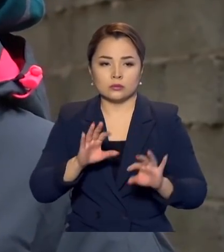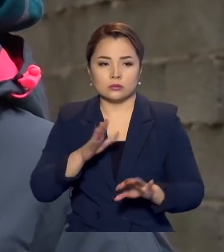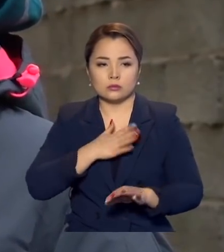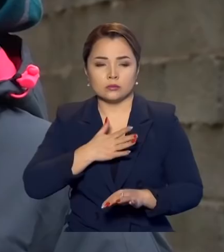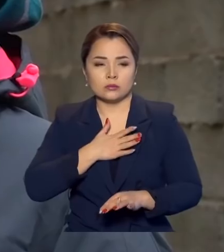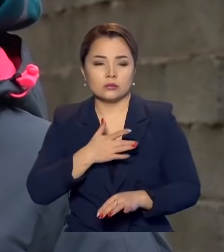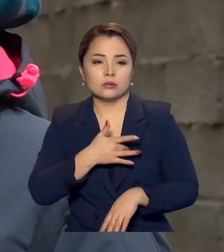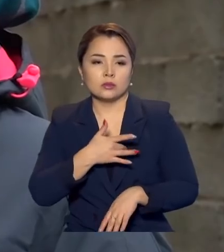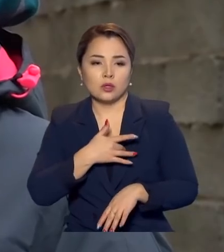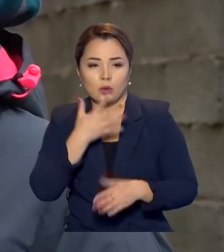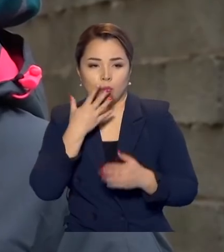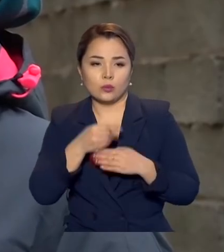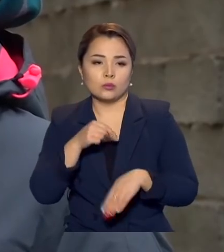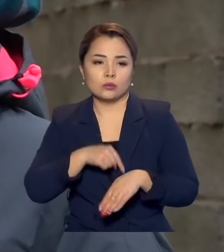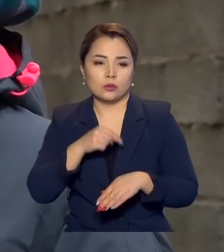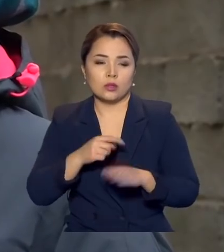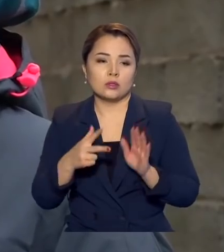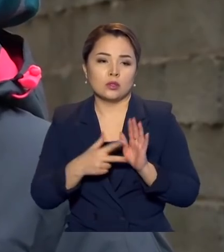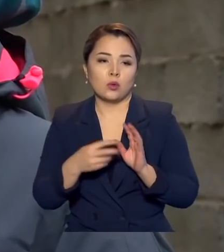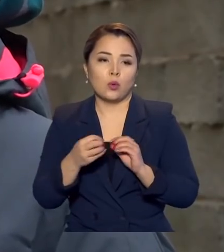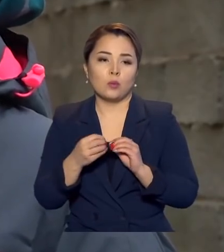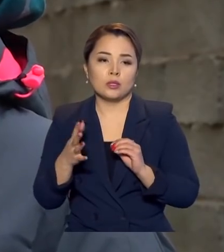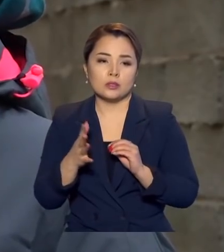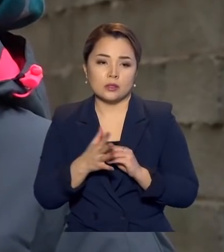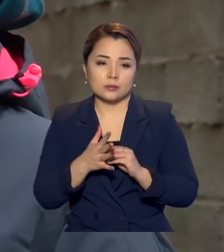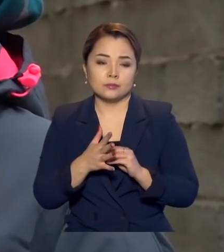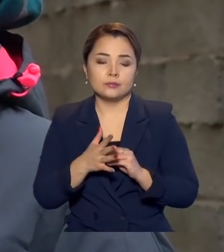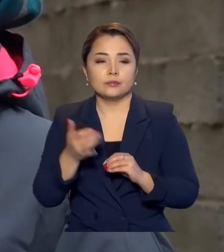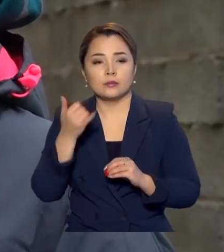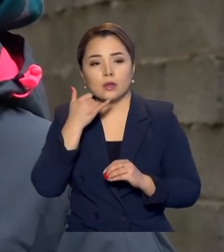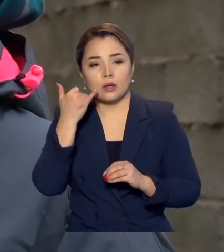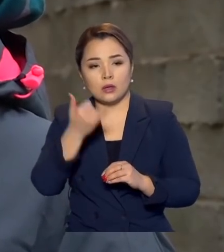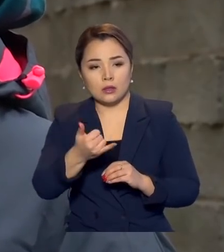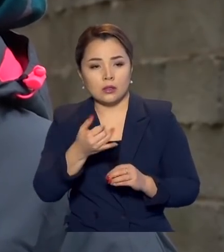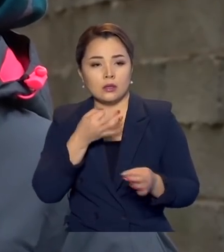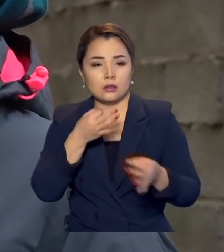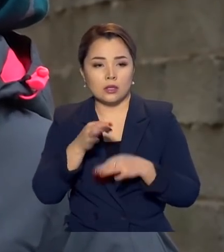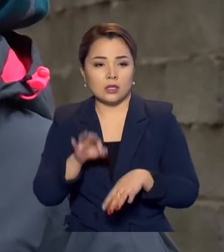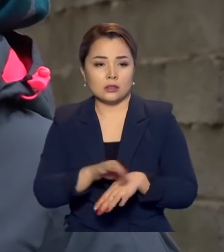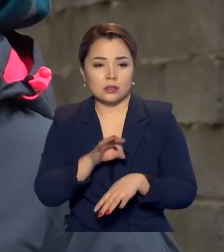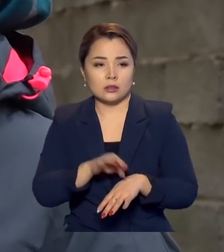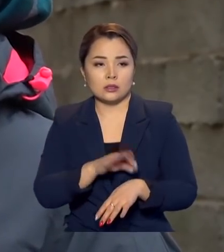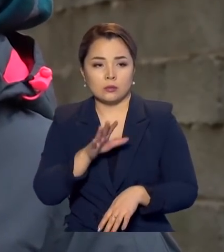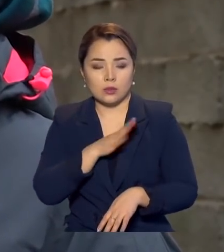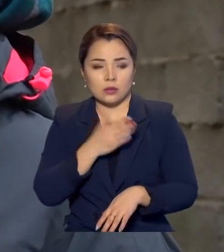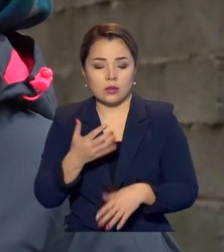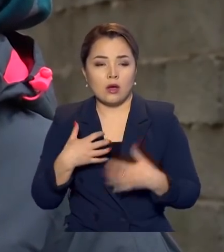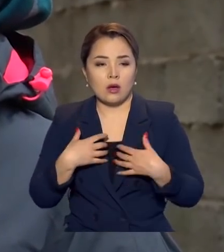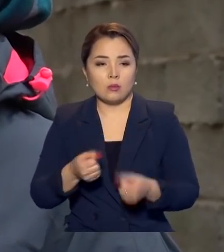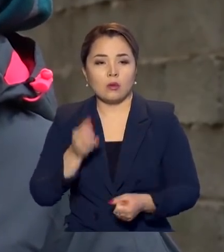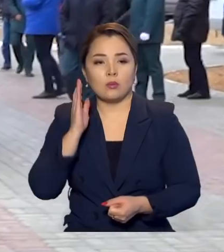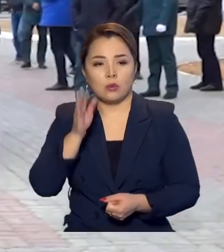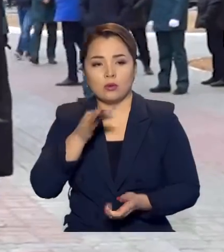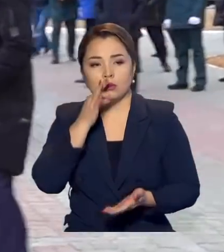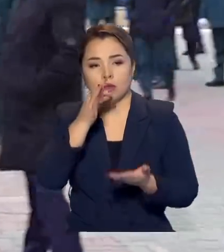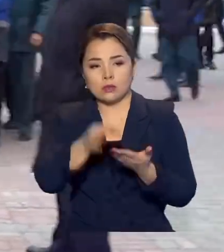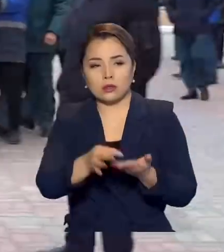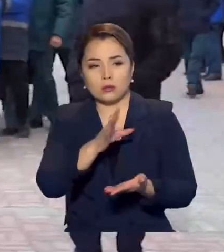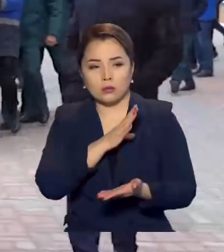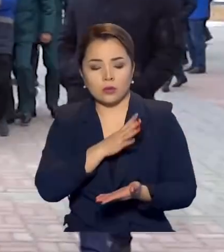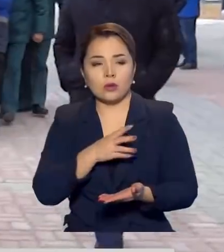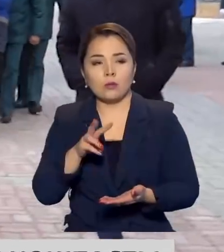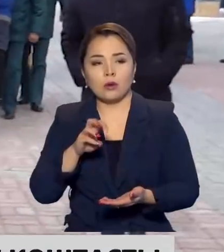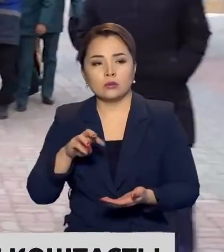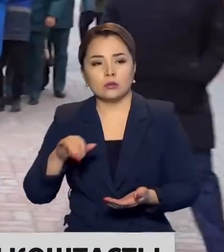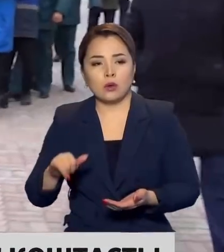Өзінің жүрегі сезді ме, 8-15-те хабарласып әйеліне звондады. Аман болыңдар деді.